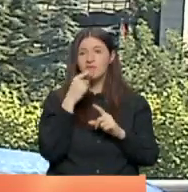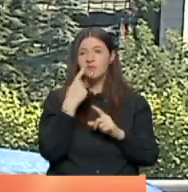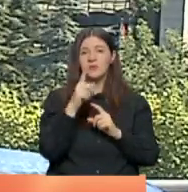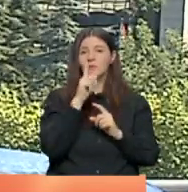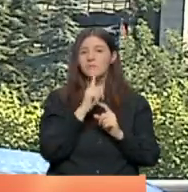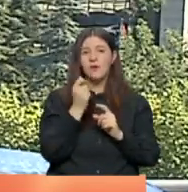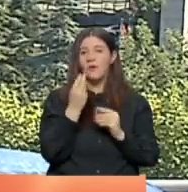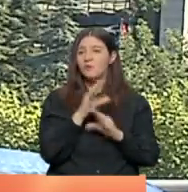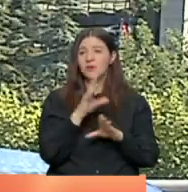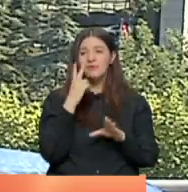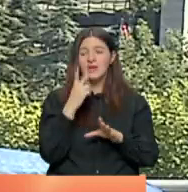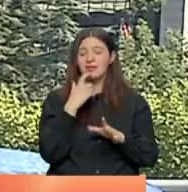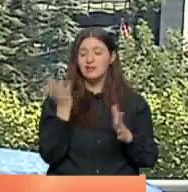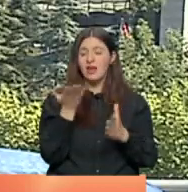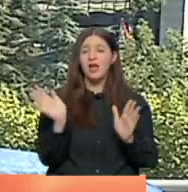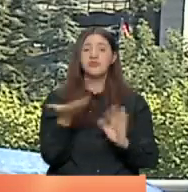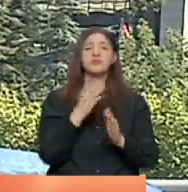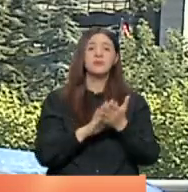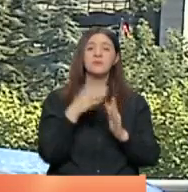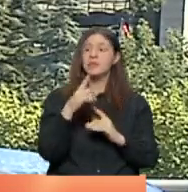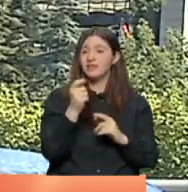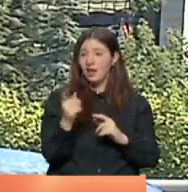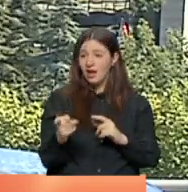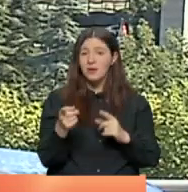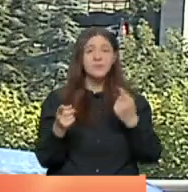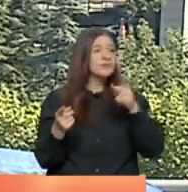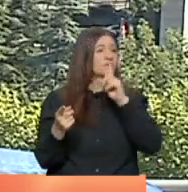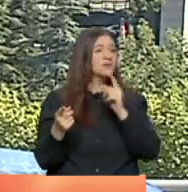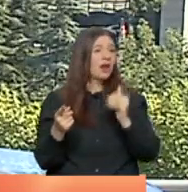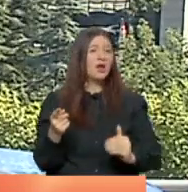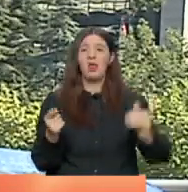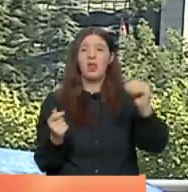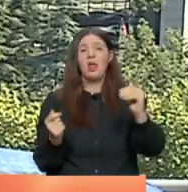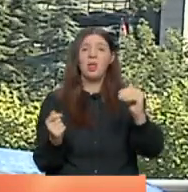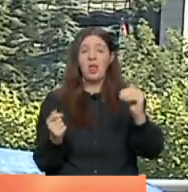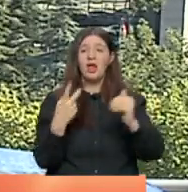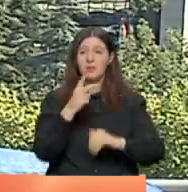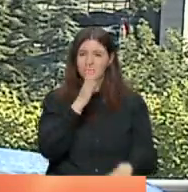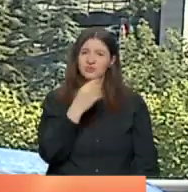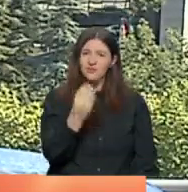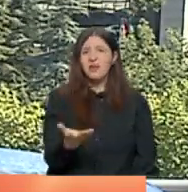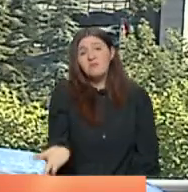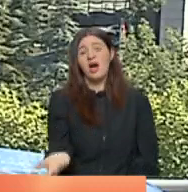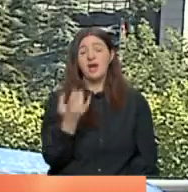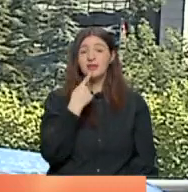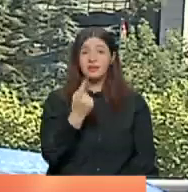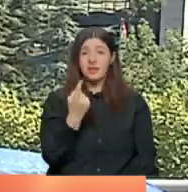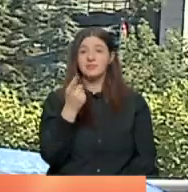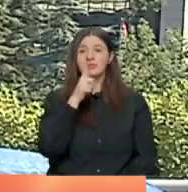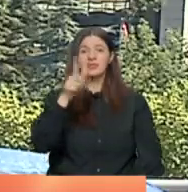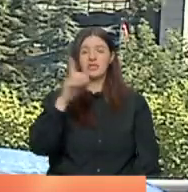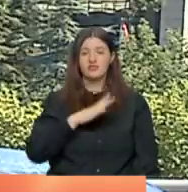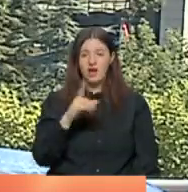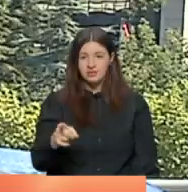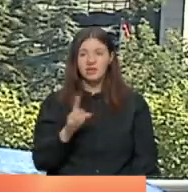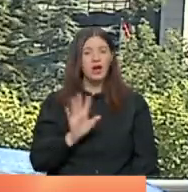1100 lira olmaz. Bakın kaç sene geçti? 1000 liraydı ancak 1100 liraya getirdiniz. 2500 lira verin bari diye bir seslenişi